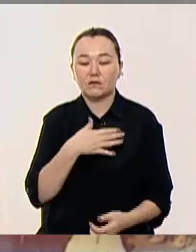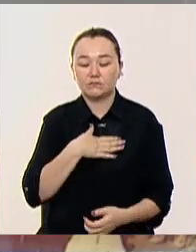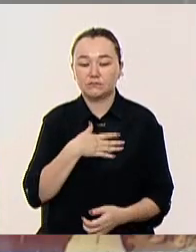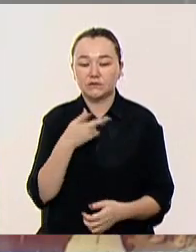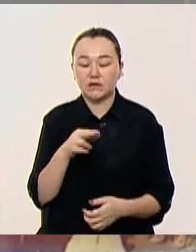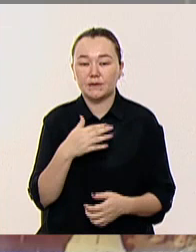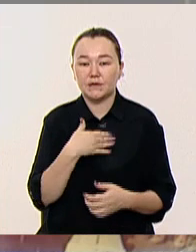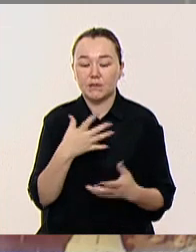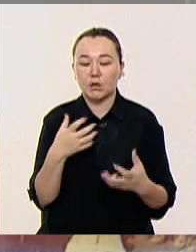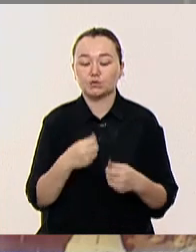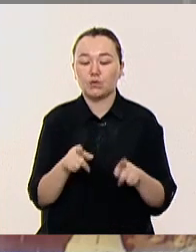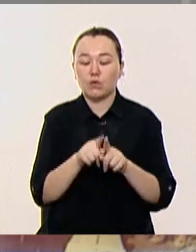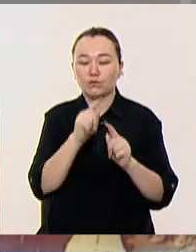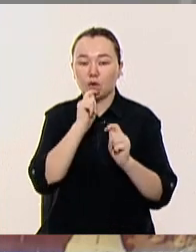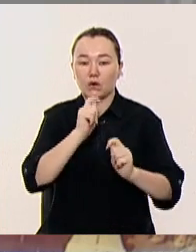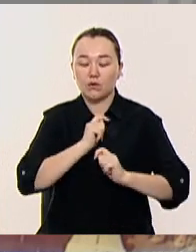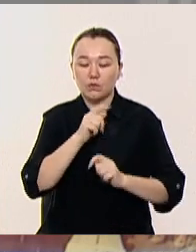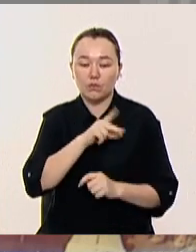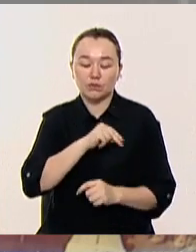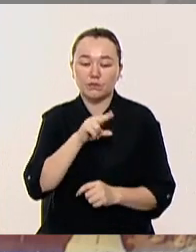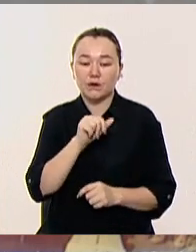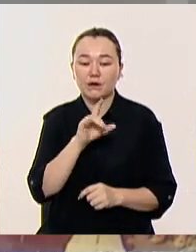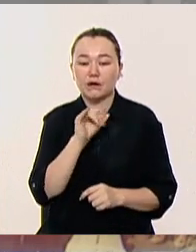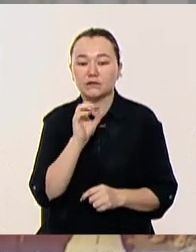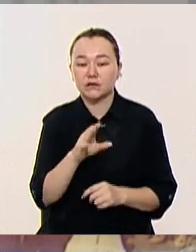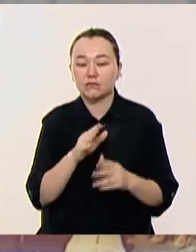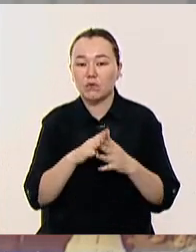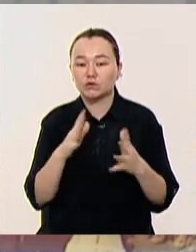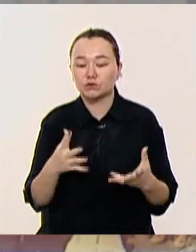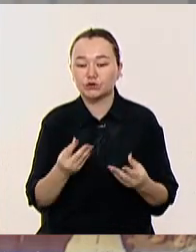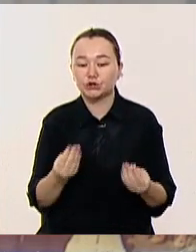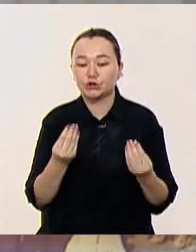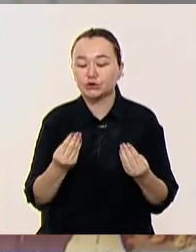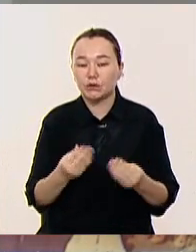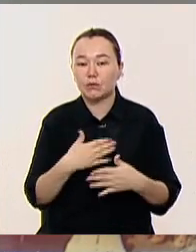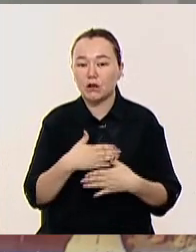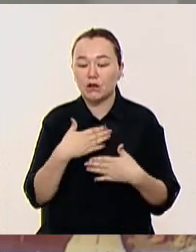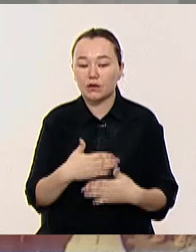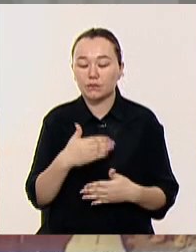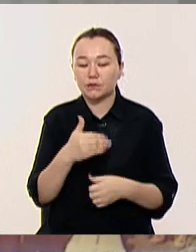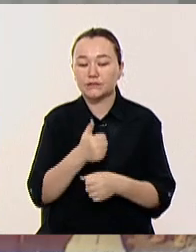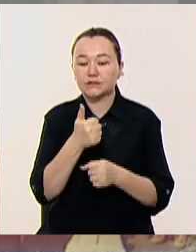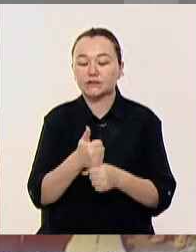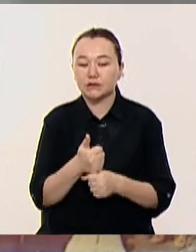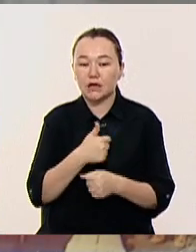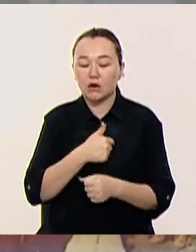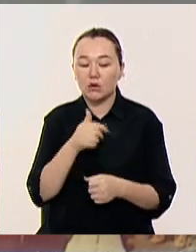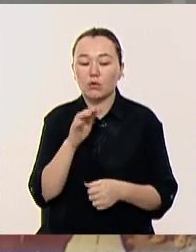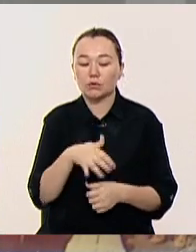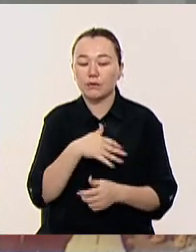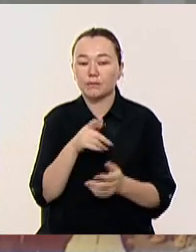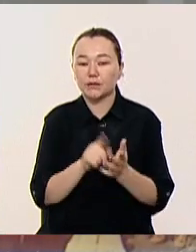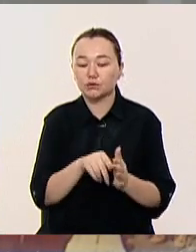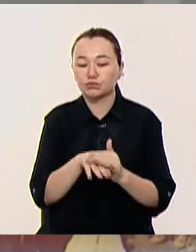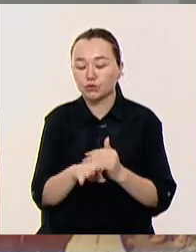Для меня получить такую награду, орден Парасат, большая честь. Я считаю это как благодарность президента. И хоть я и пенсионер, мой